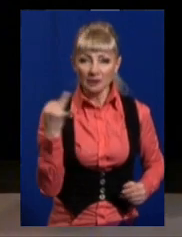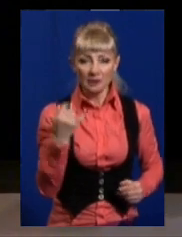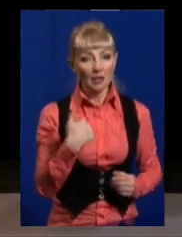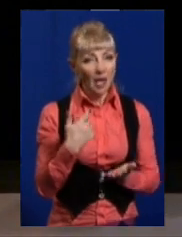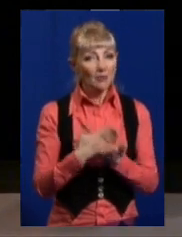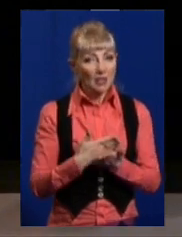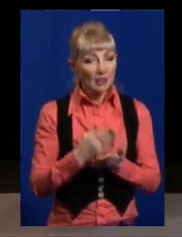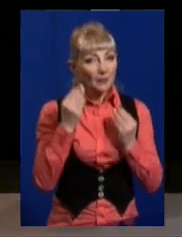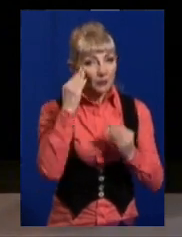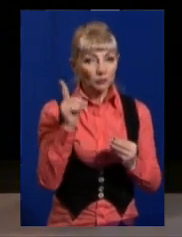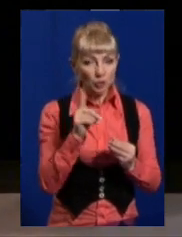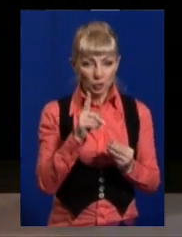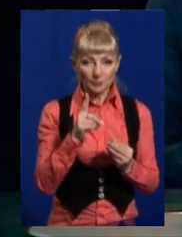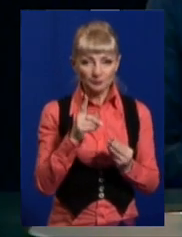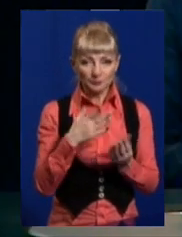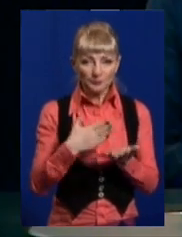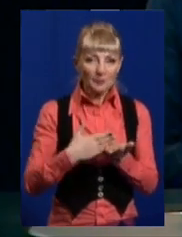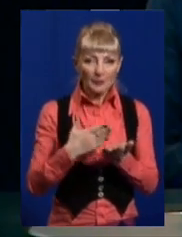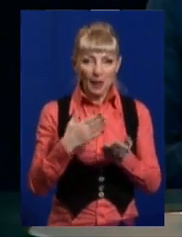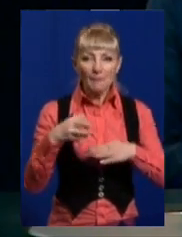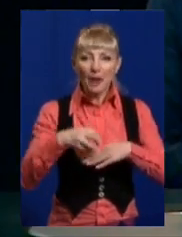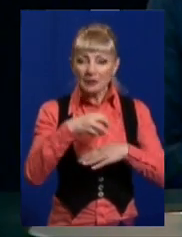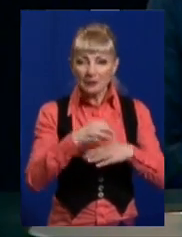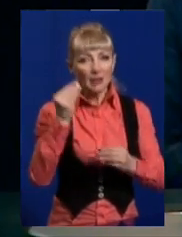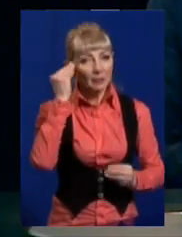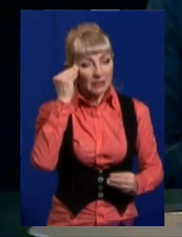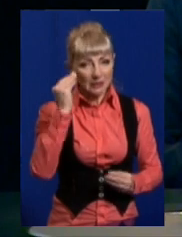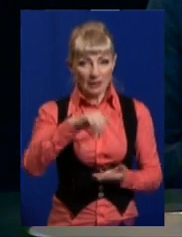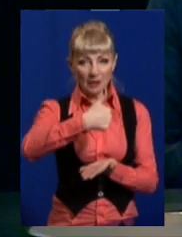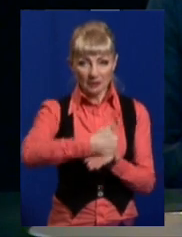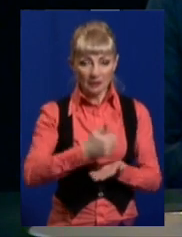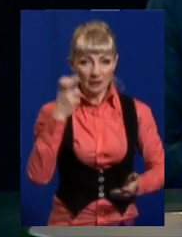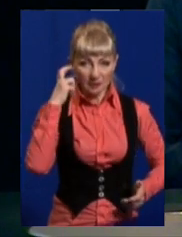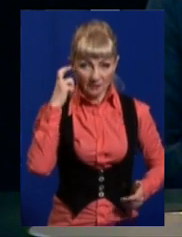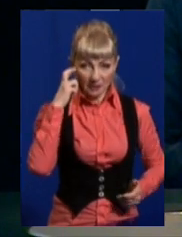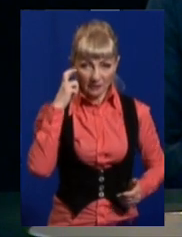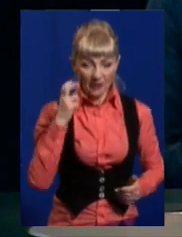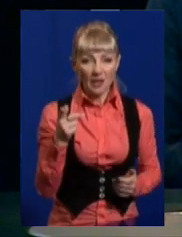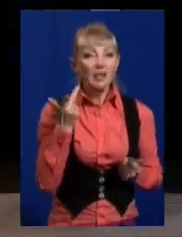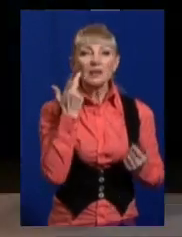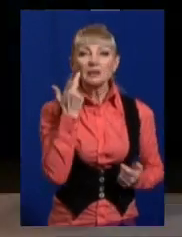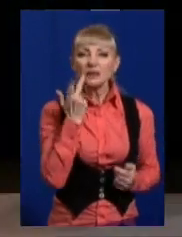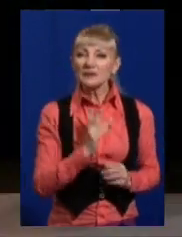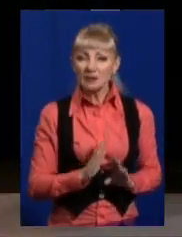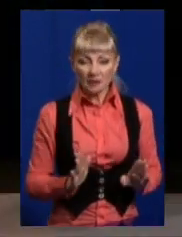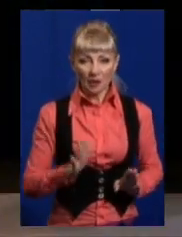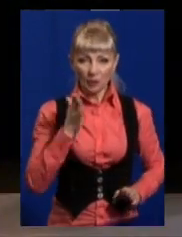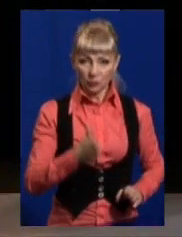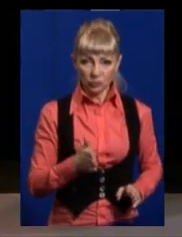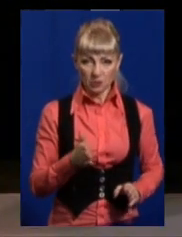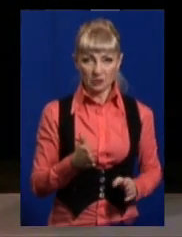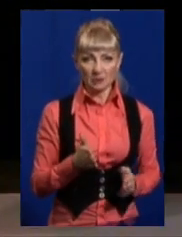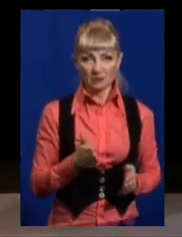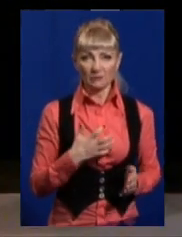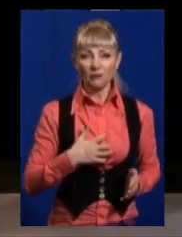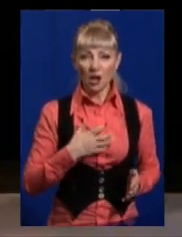що партійна позиція лідера, київського лідера, не завжди буде визначною